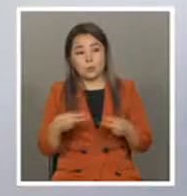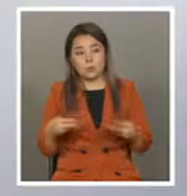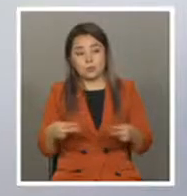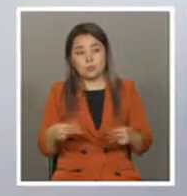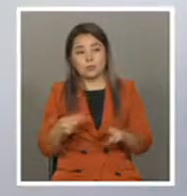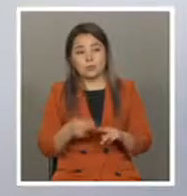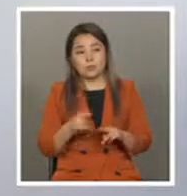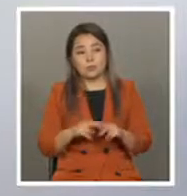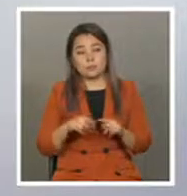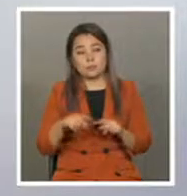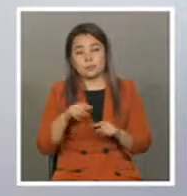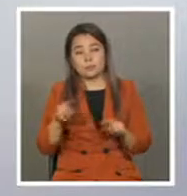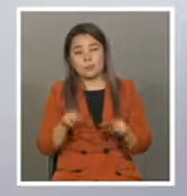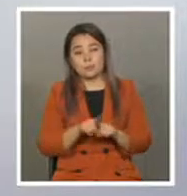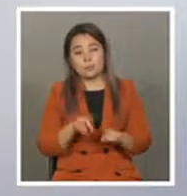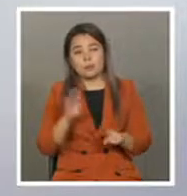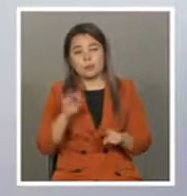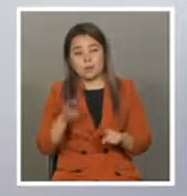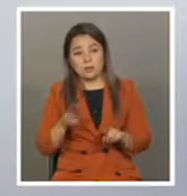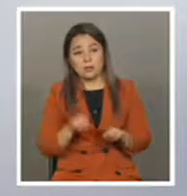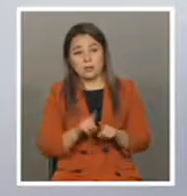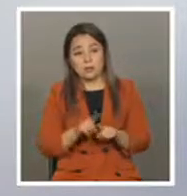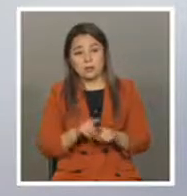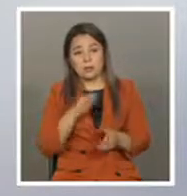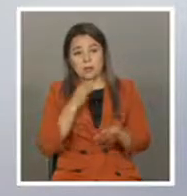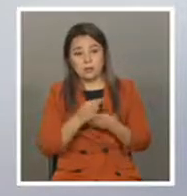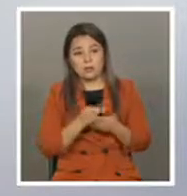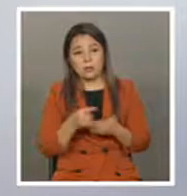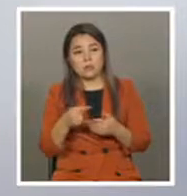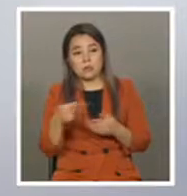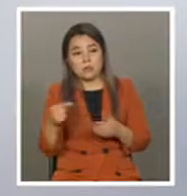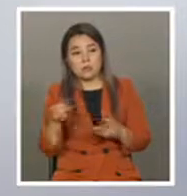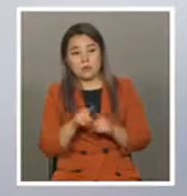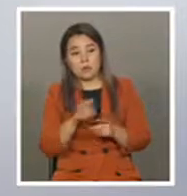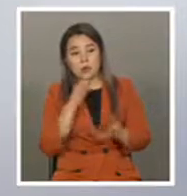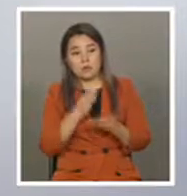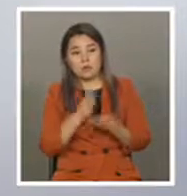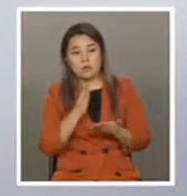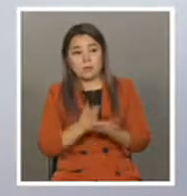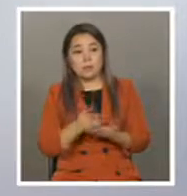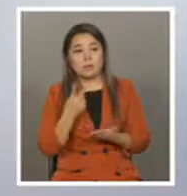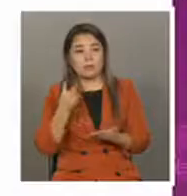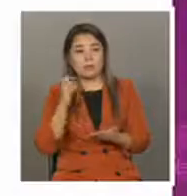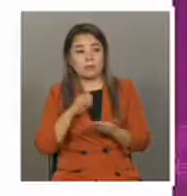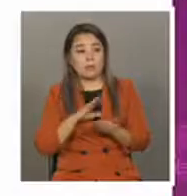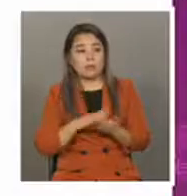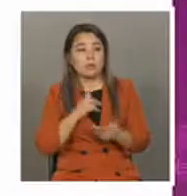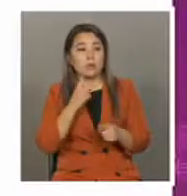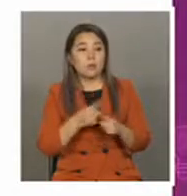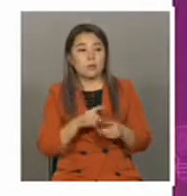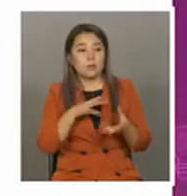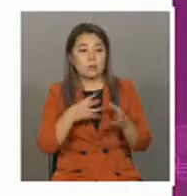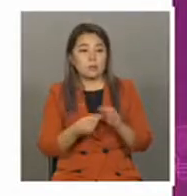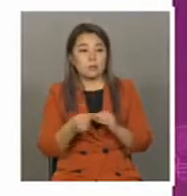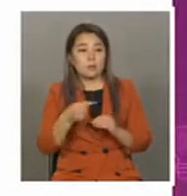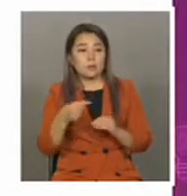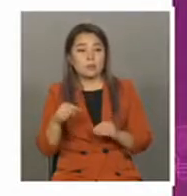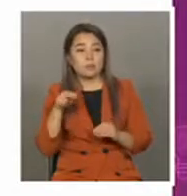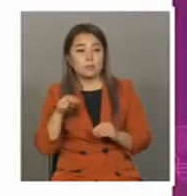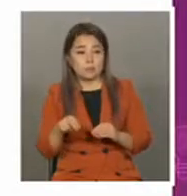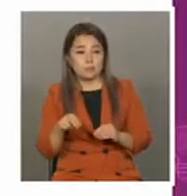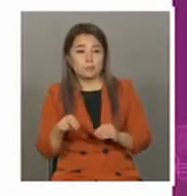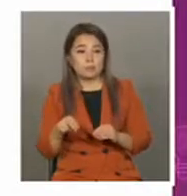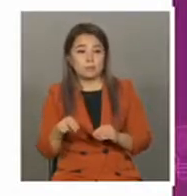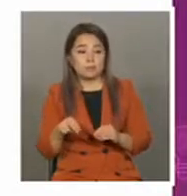Ал түбірлерді біз ВИЕ теоремасына кері теорема бойынша іздейміз. Екі санның қосындысының мәні минус p-ға,